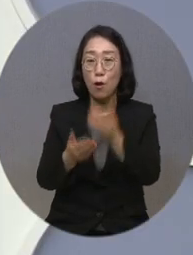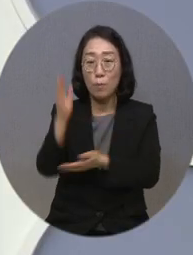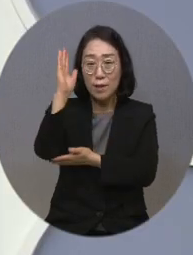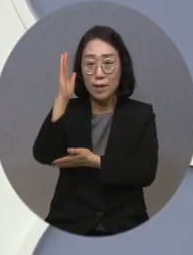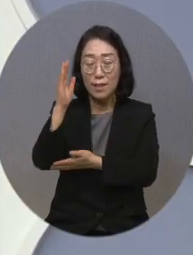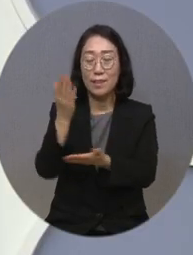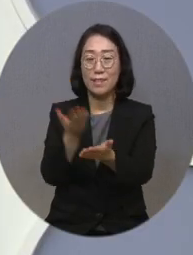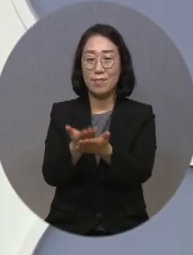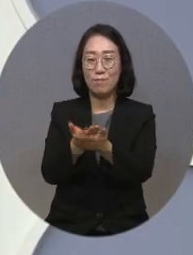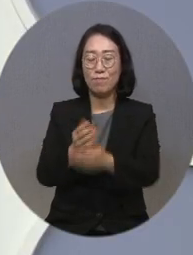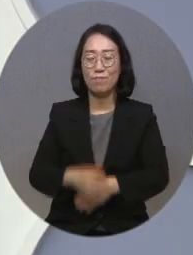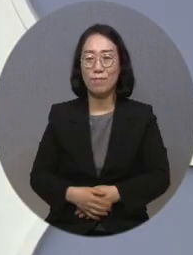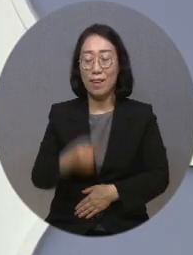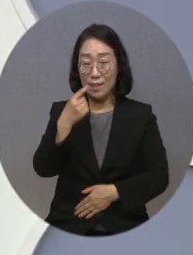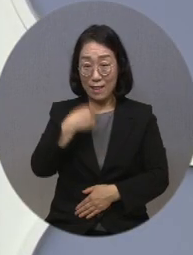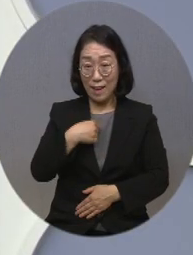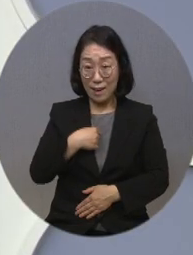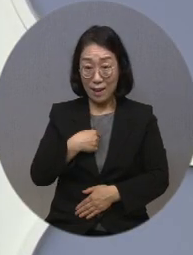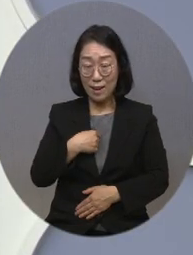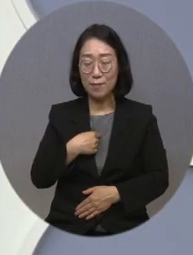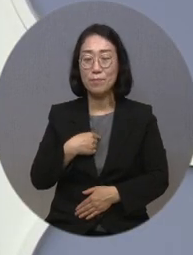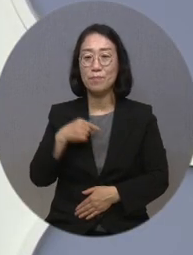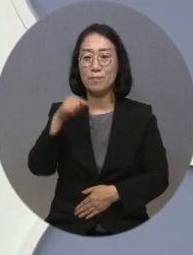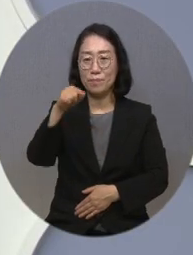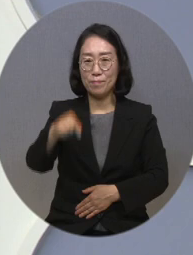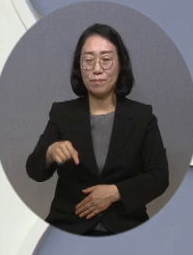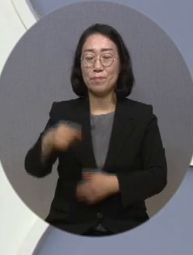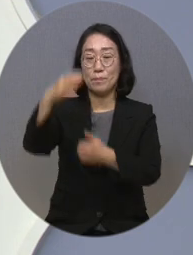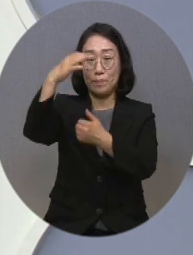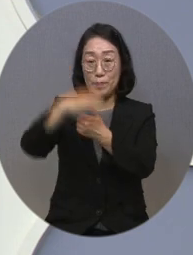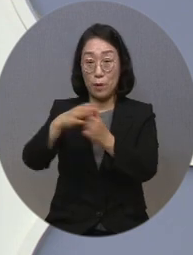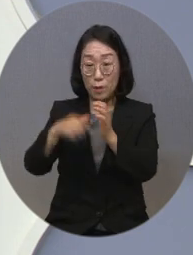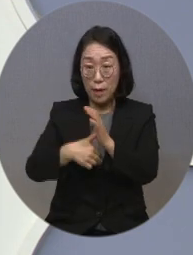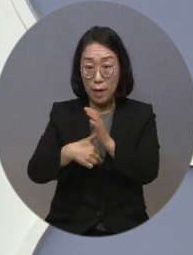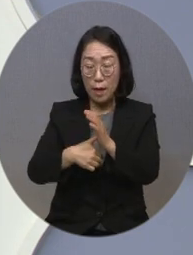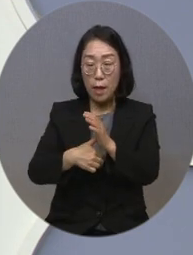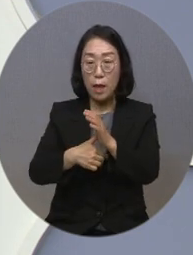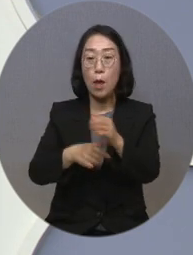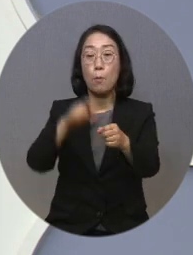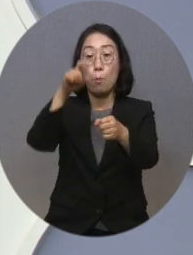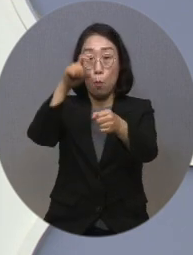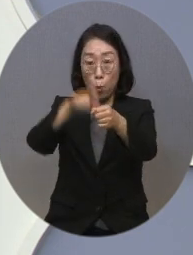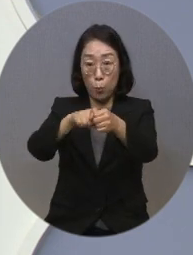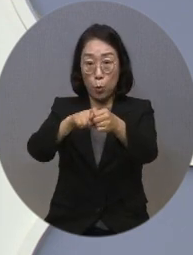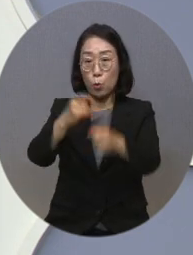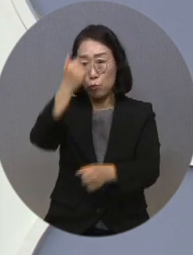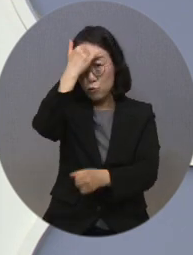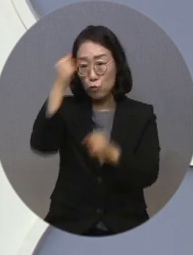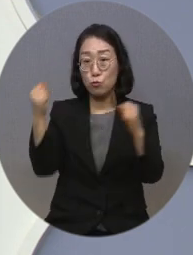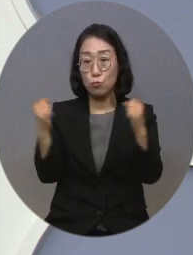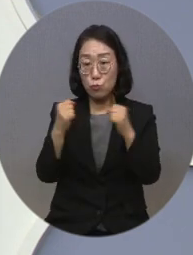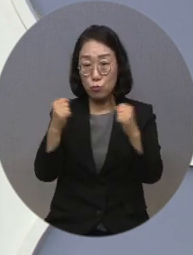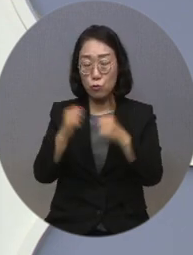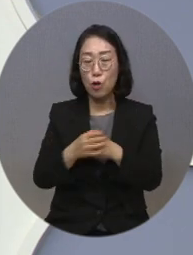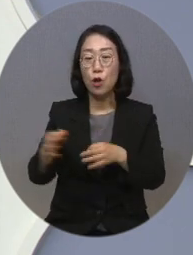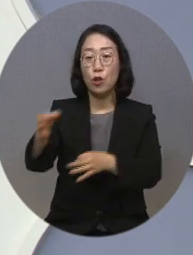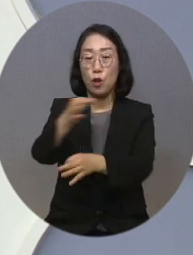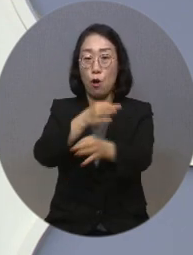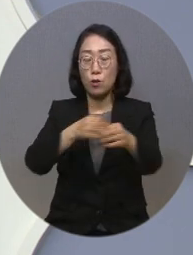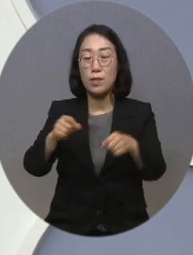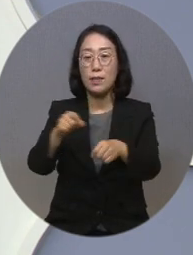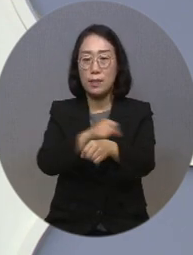해주세요. 네, 저가 갔을 때 제가 캐치프레이즈로 내건 게 충북을 경제특별도 건설이라는